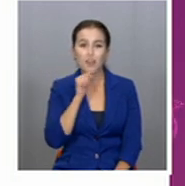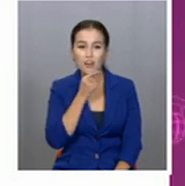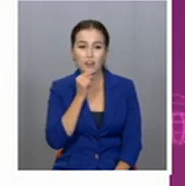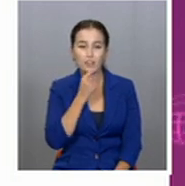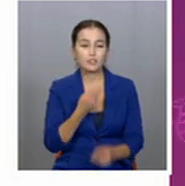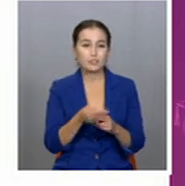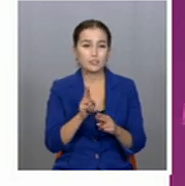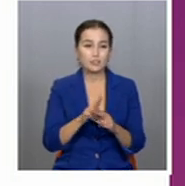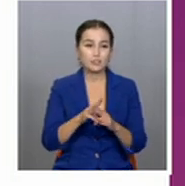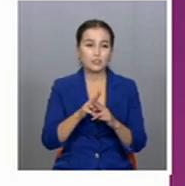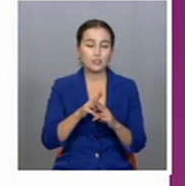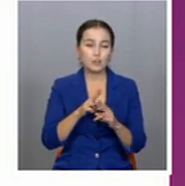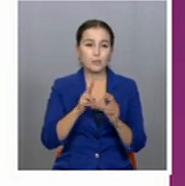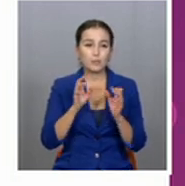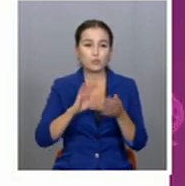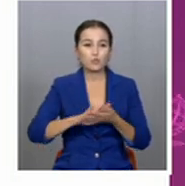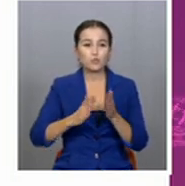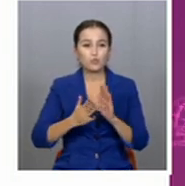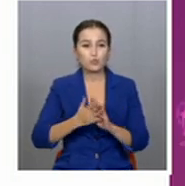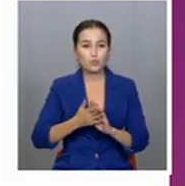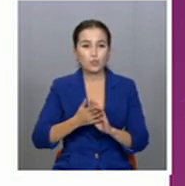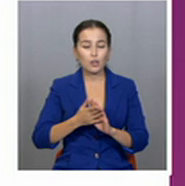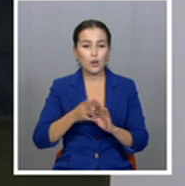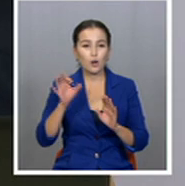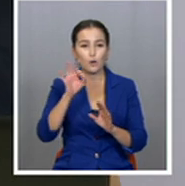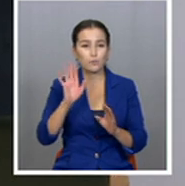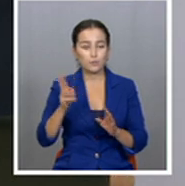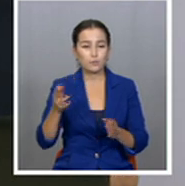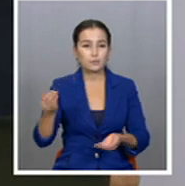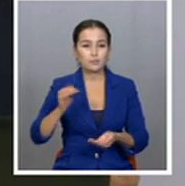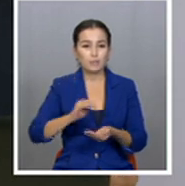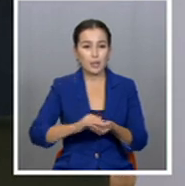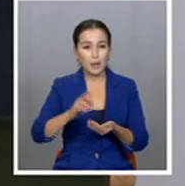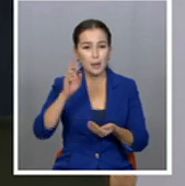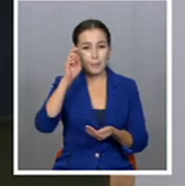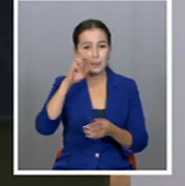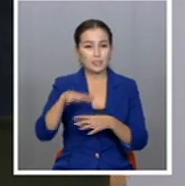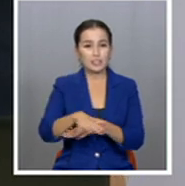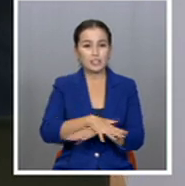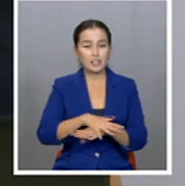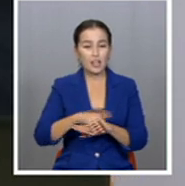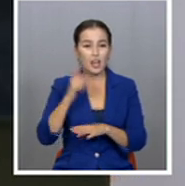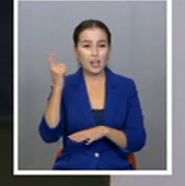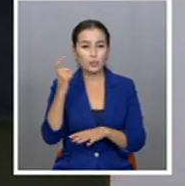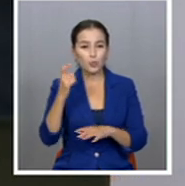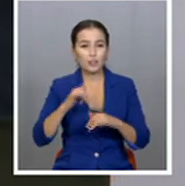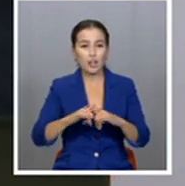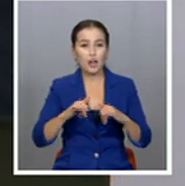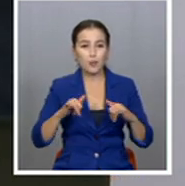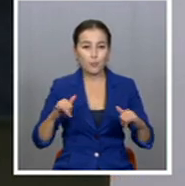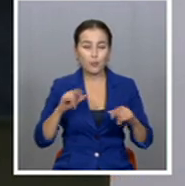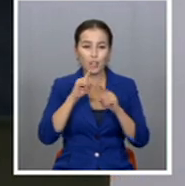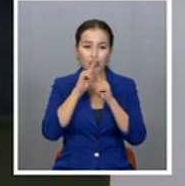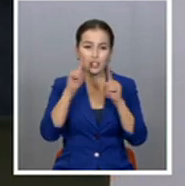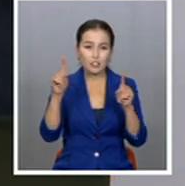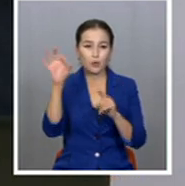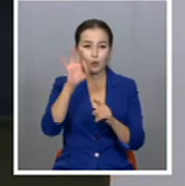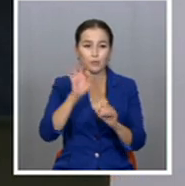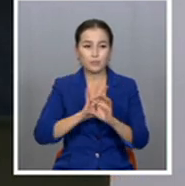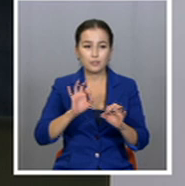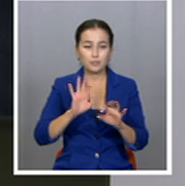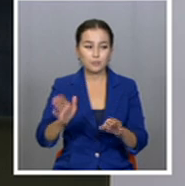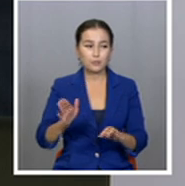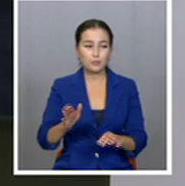ұғымдарымен танысасыздар. Мемлекеттердің экономикалық даму ерекшеліктерін талдайсыз. Экономикалық жүйе